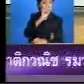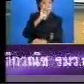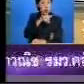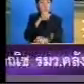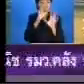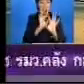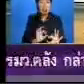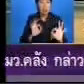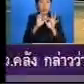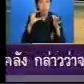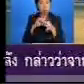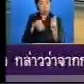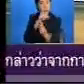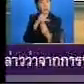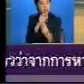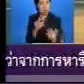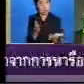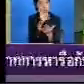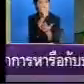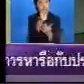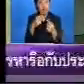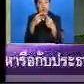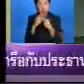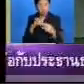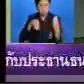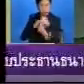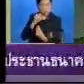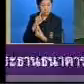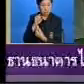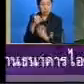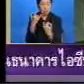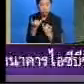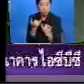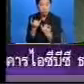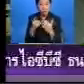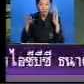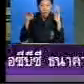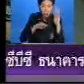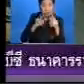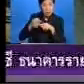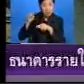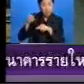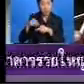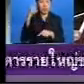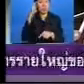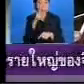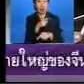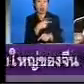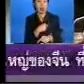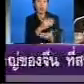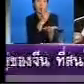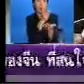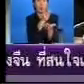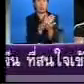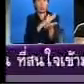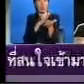ะครับในการขับเคลื่อนเศรษฐกิจแต่ได้รับผลกระทบครับจากวิกฤตเศรษฐกิจที่เกิดขึ้นซึ่งอยู่ระหว่างการจัดทำเงื่อนไขและคาดว่าจะได้ข้อสรุปนะครับ